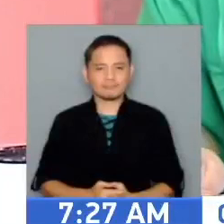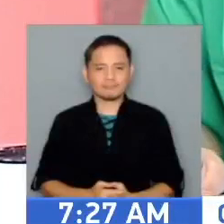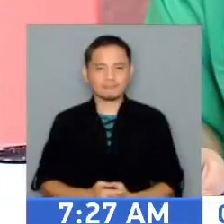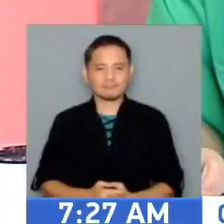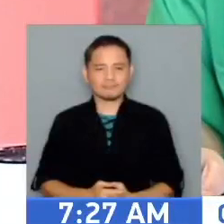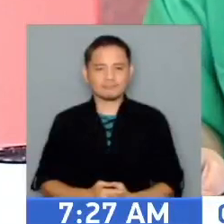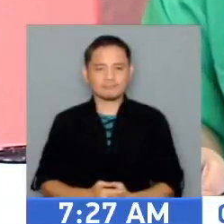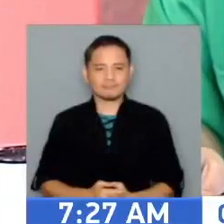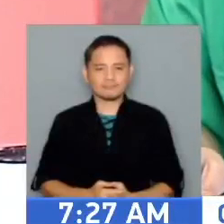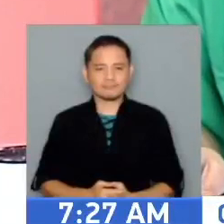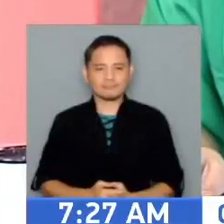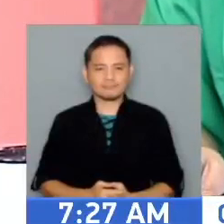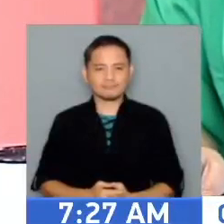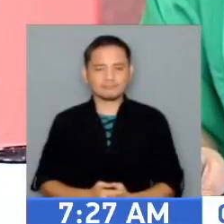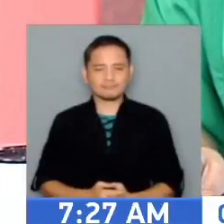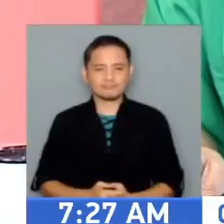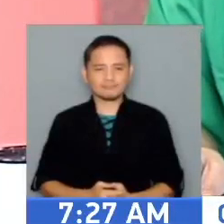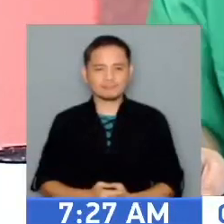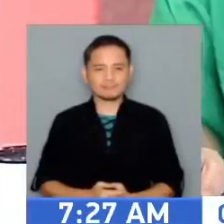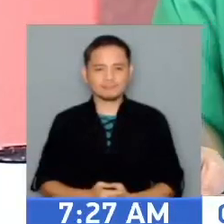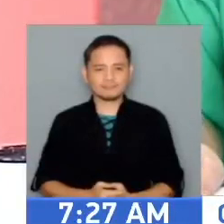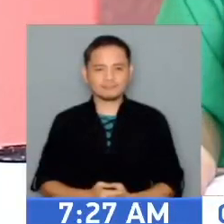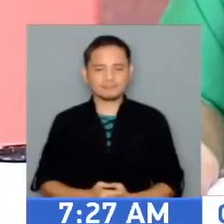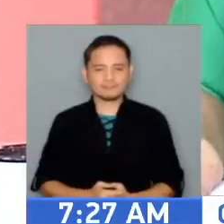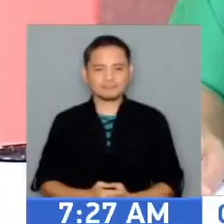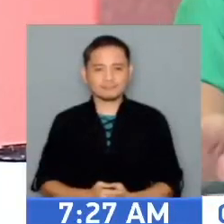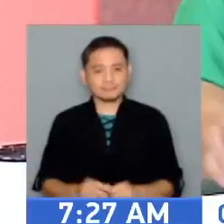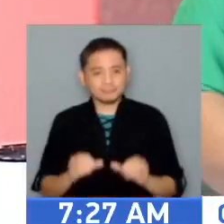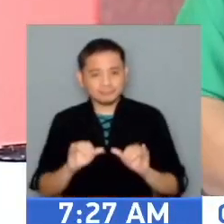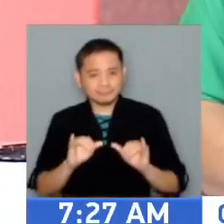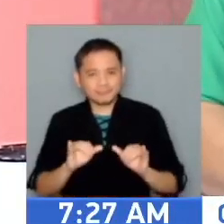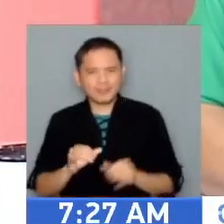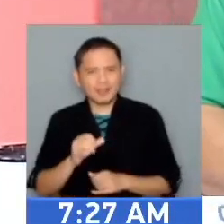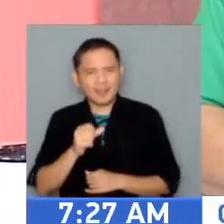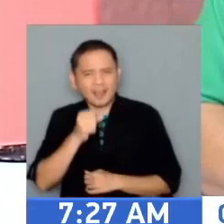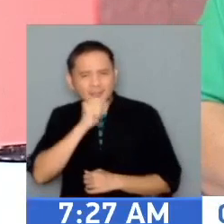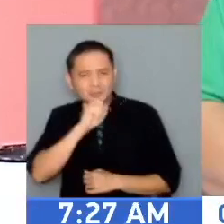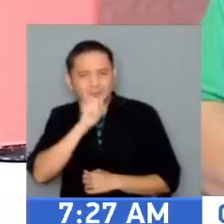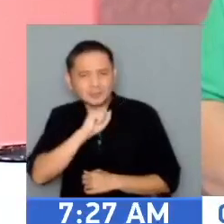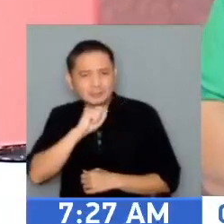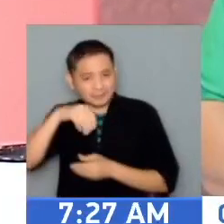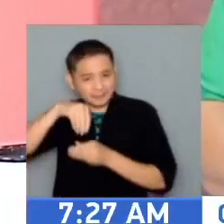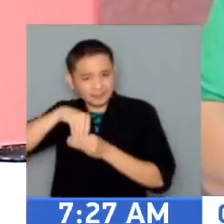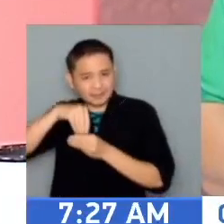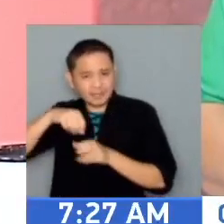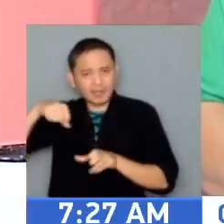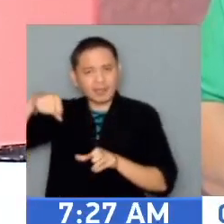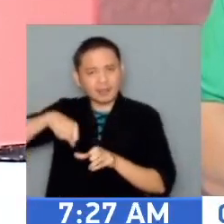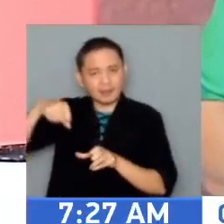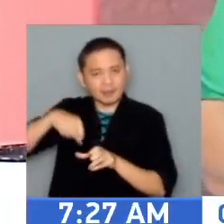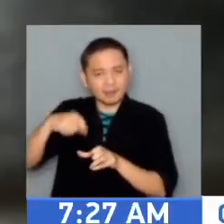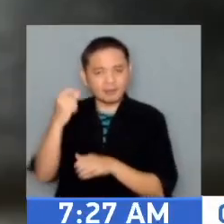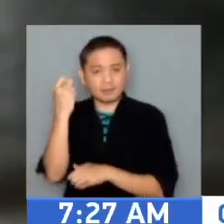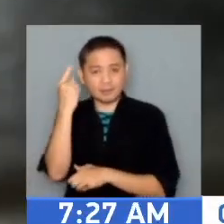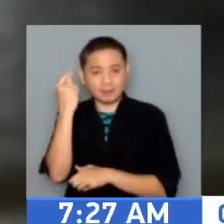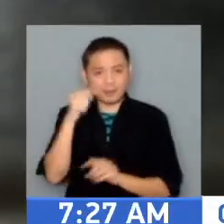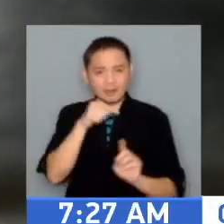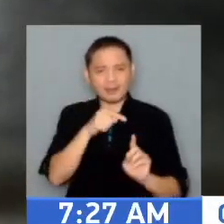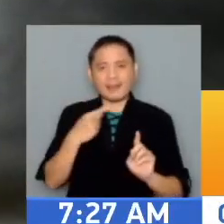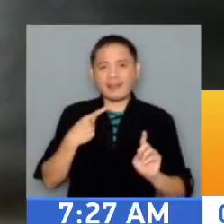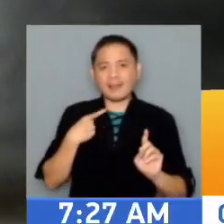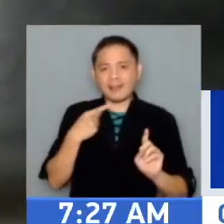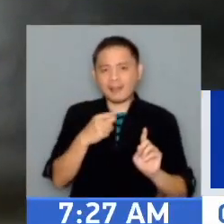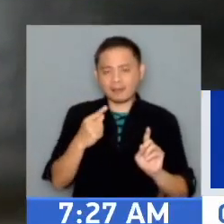Para sa mga nabibitin sa ice cream na nakatopping sa halo-halo, may kakaibang twist dyan ng isang taga-Bawang La Union. Yan ang patok na ice